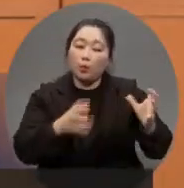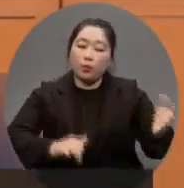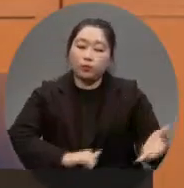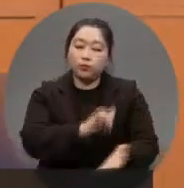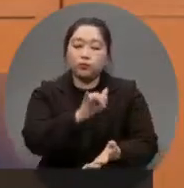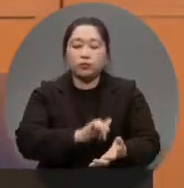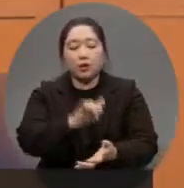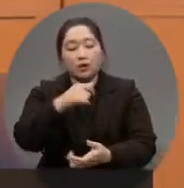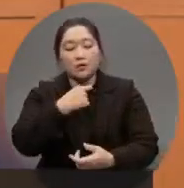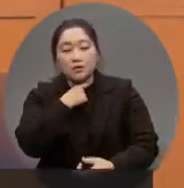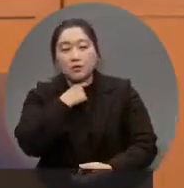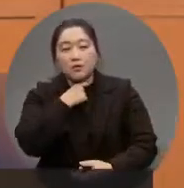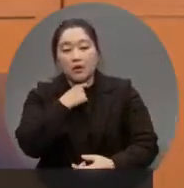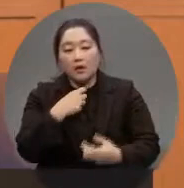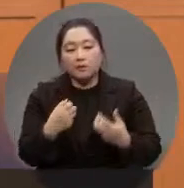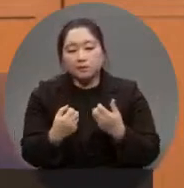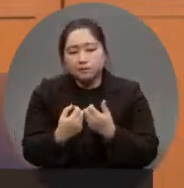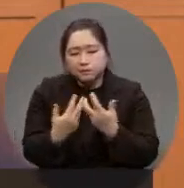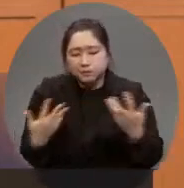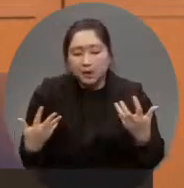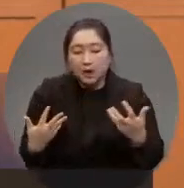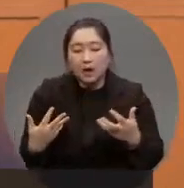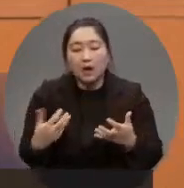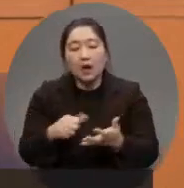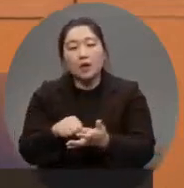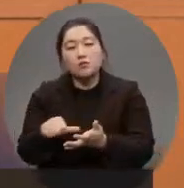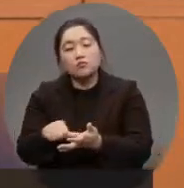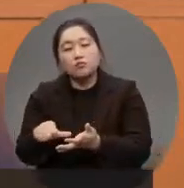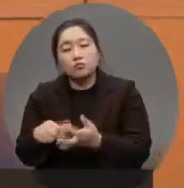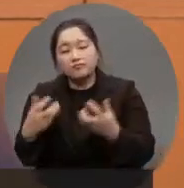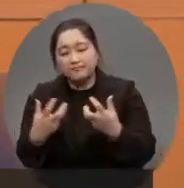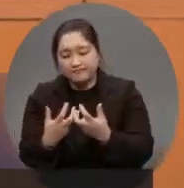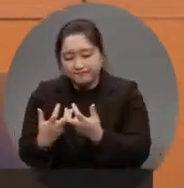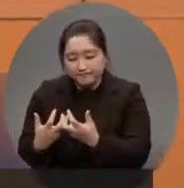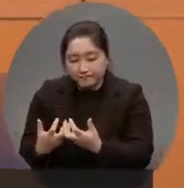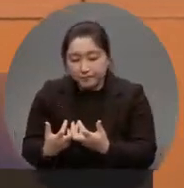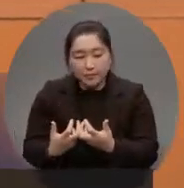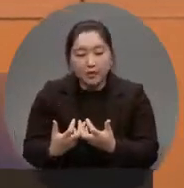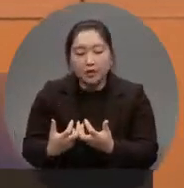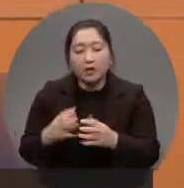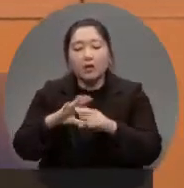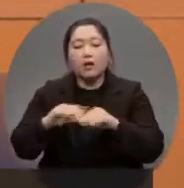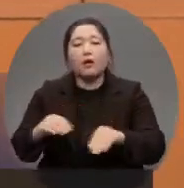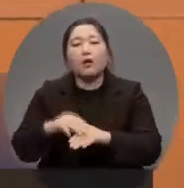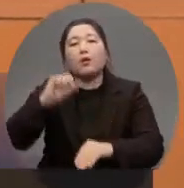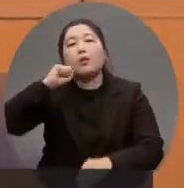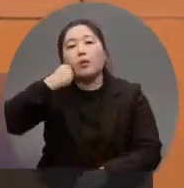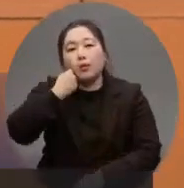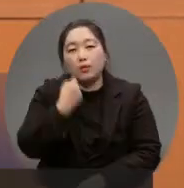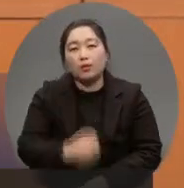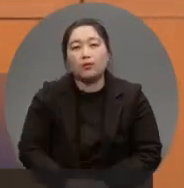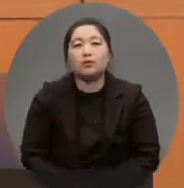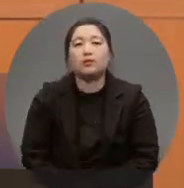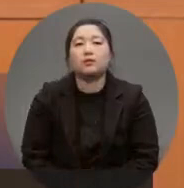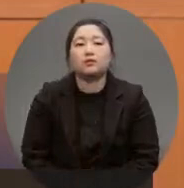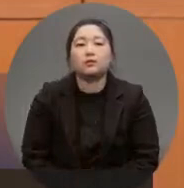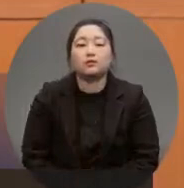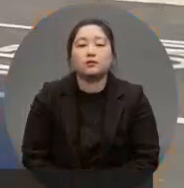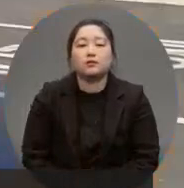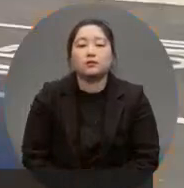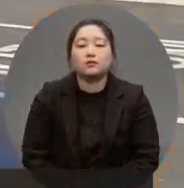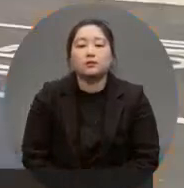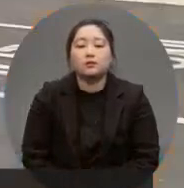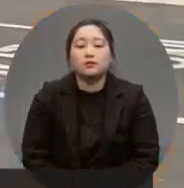국제선 수요 또 지금 청주공항에 팽창되는 여러 가지 물류를 감당하기 어렵다고 생각하기